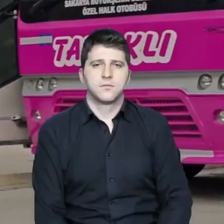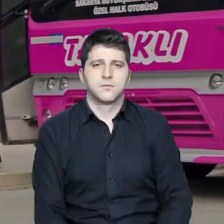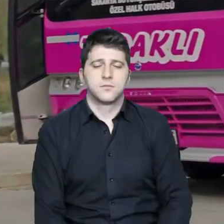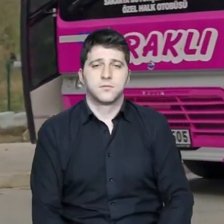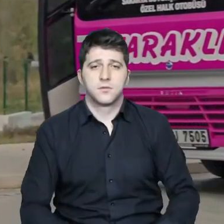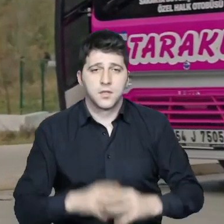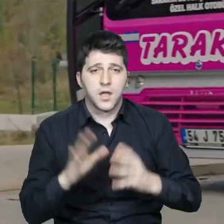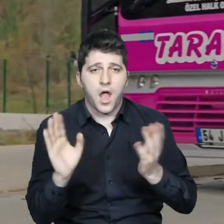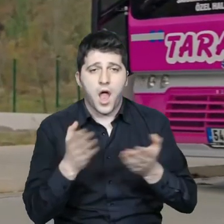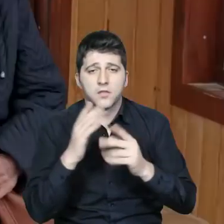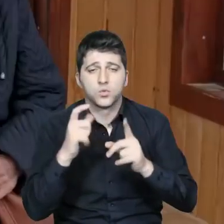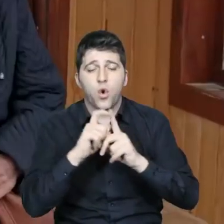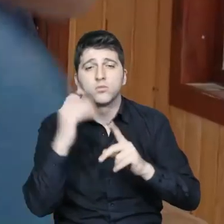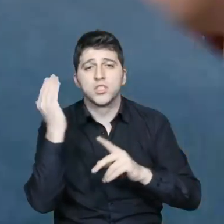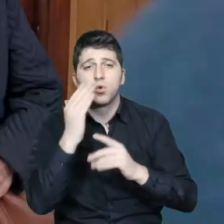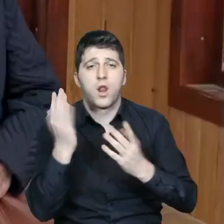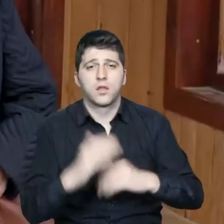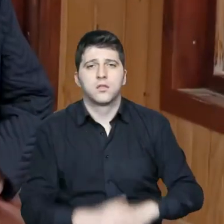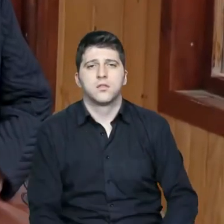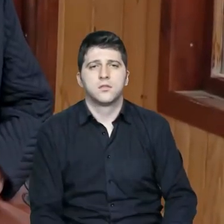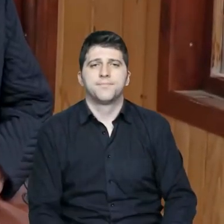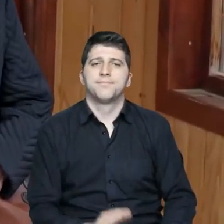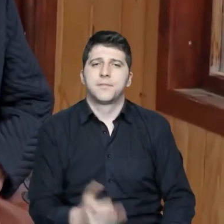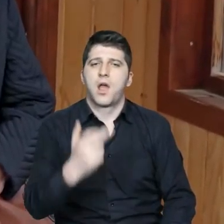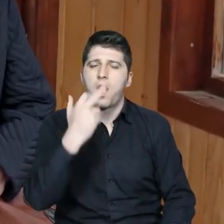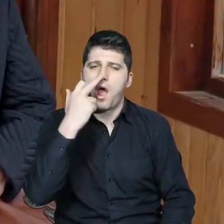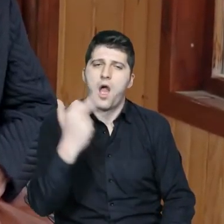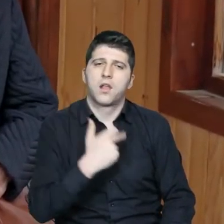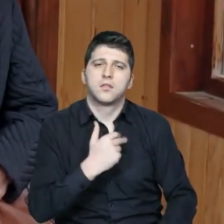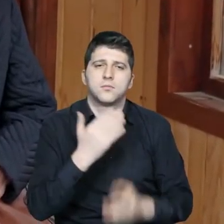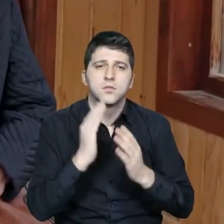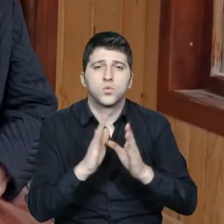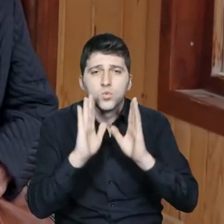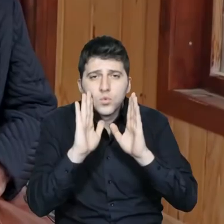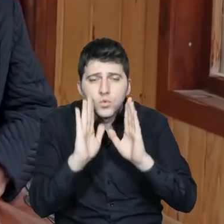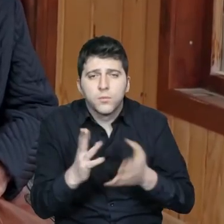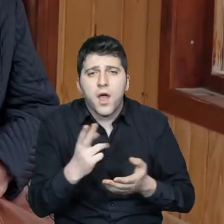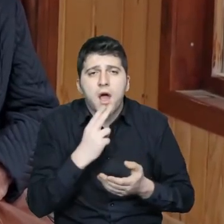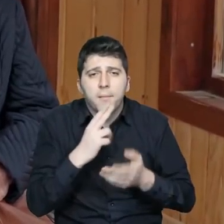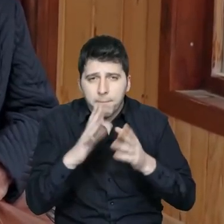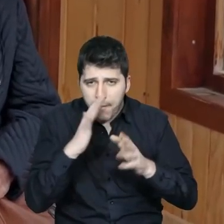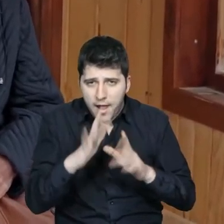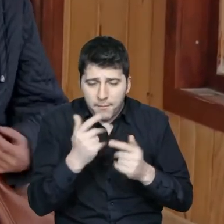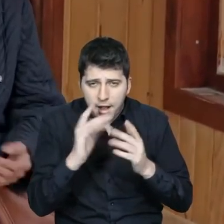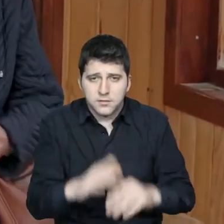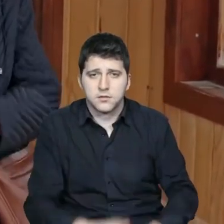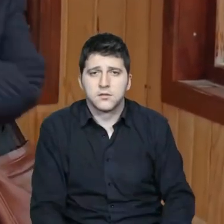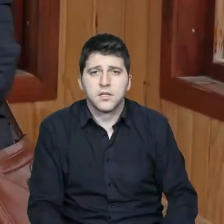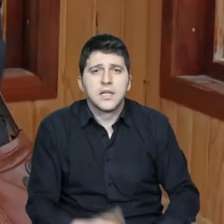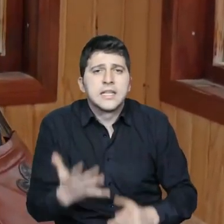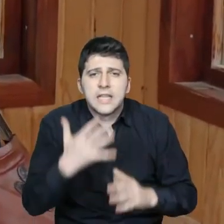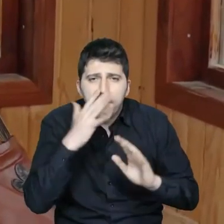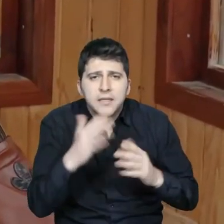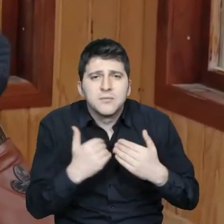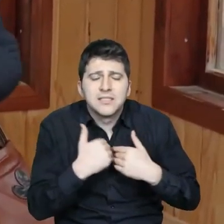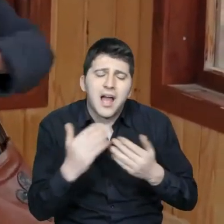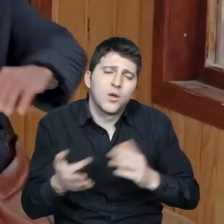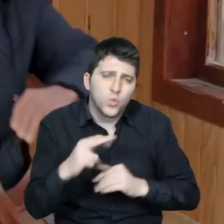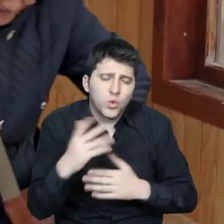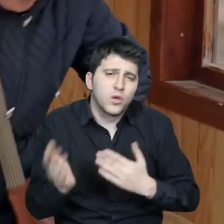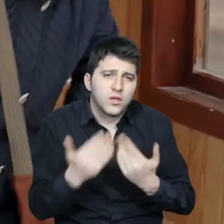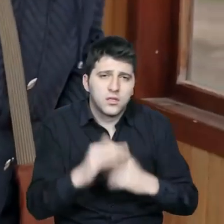Haydi kalkıyor, kalkıyor. Yine kandırdı bizi. Otogar. Dur be hanım, ağzını hayli aç. Bekleyelim biraz. Niye bekleyeceğiz ya? Kalk